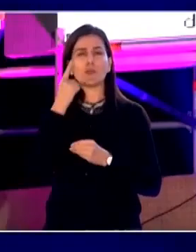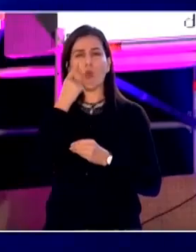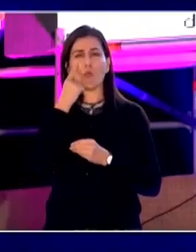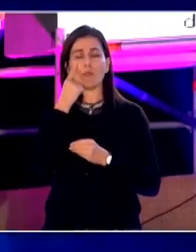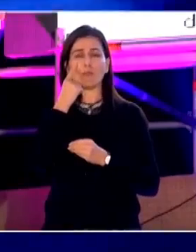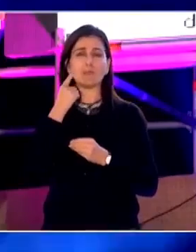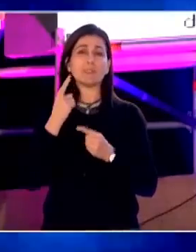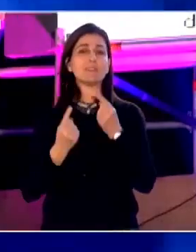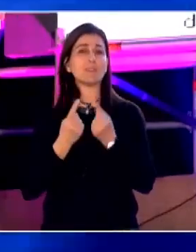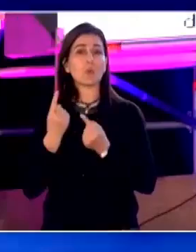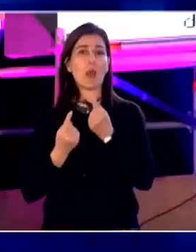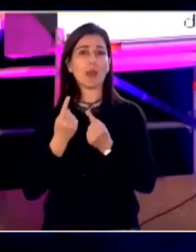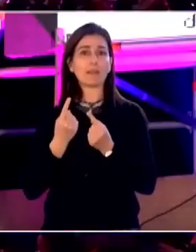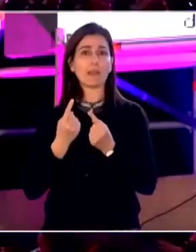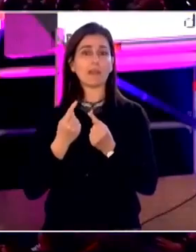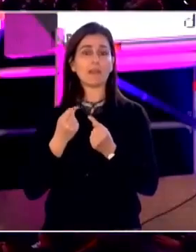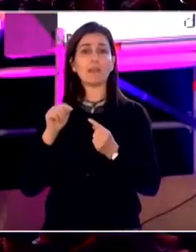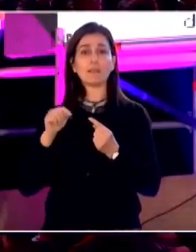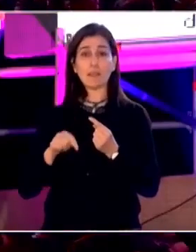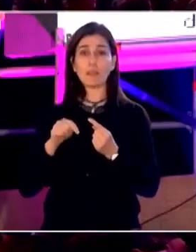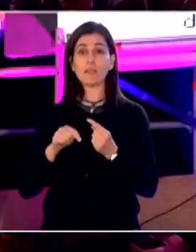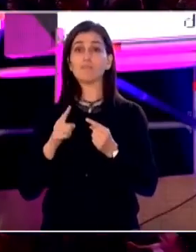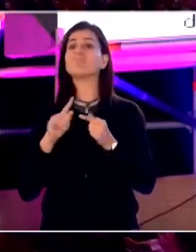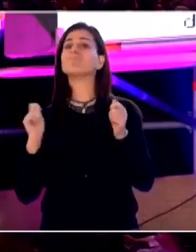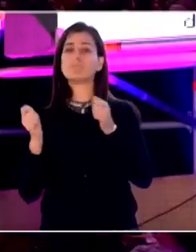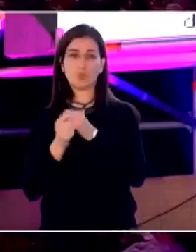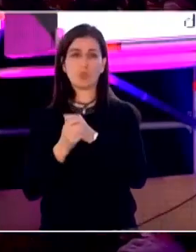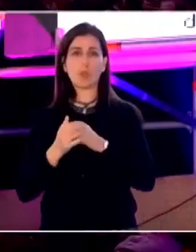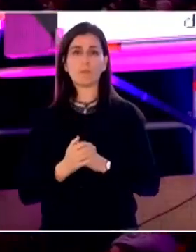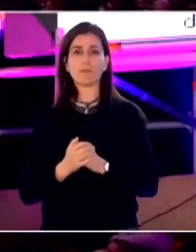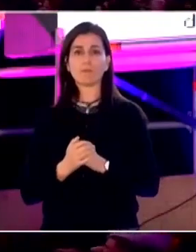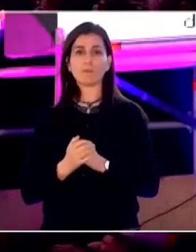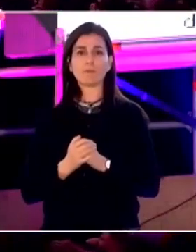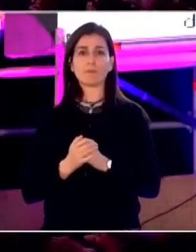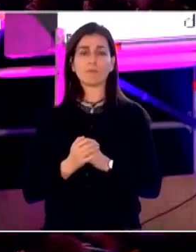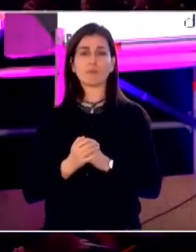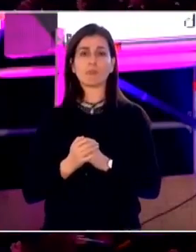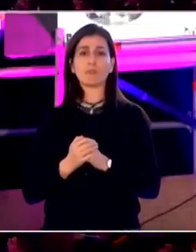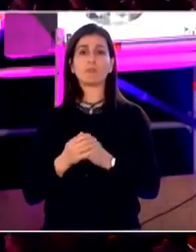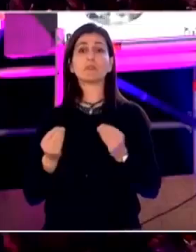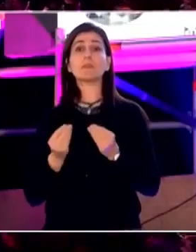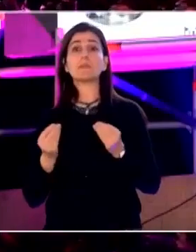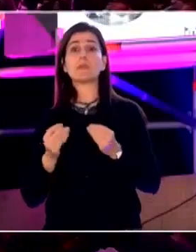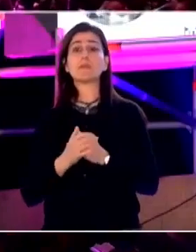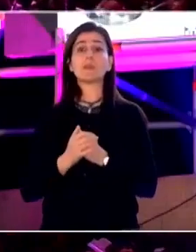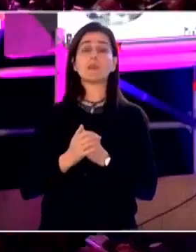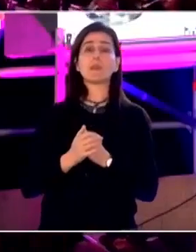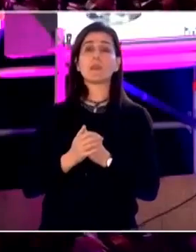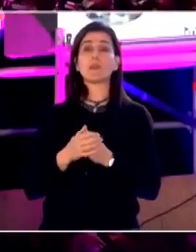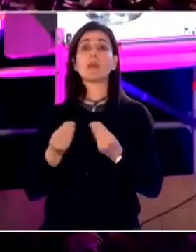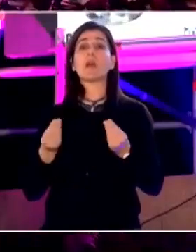tonë. Ajo gëzon sot reputacion të gjerë, të madh dhe besim të padiskutueshëm mes shumë